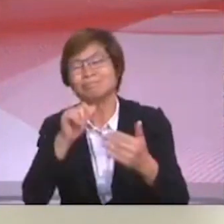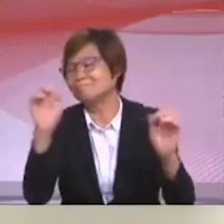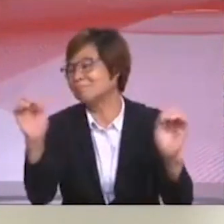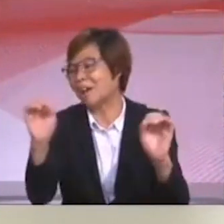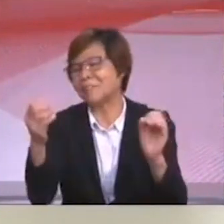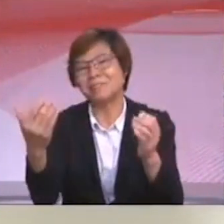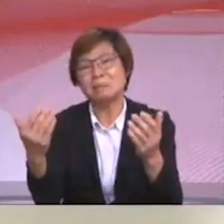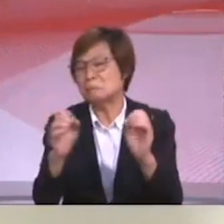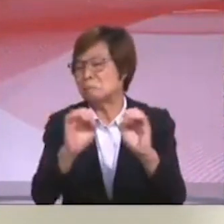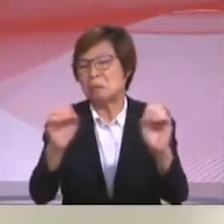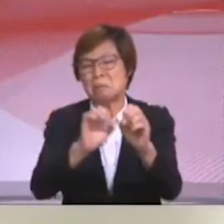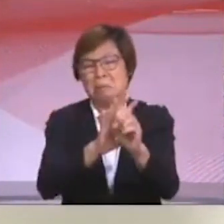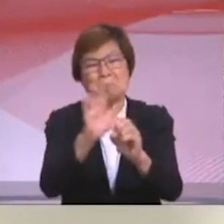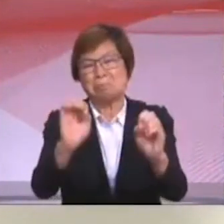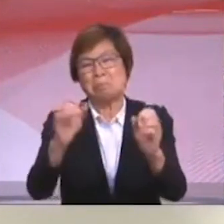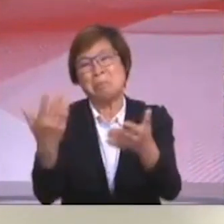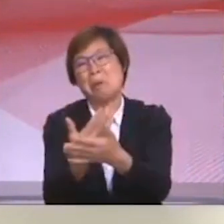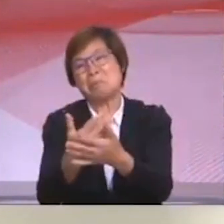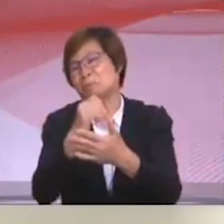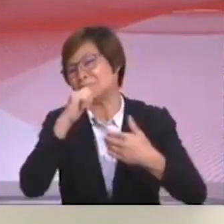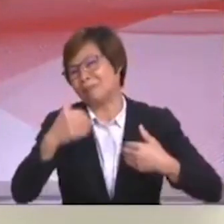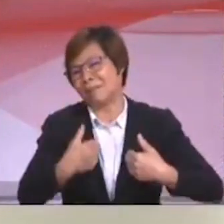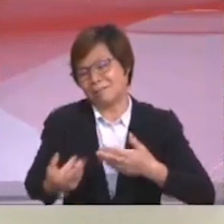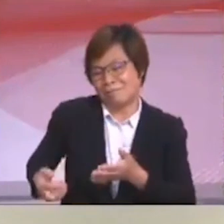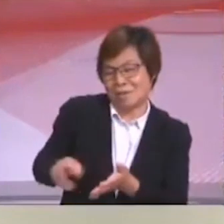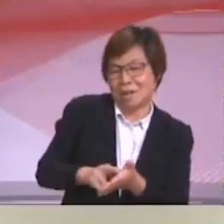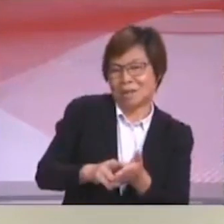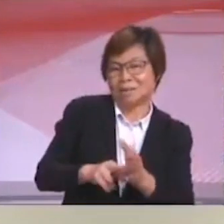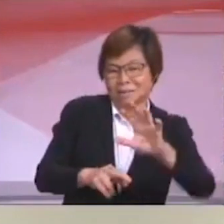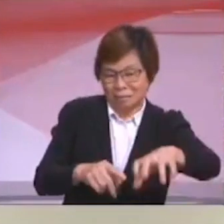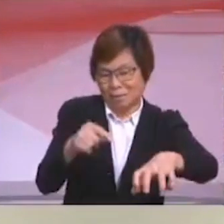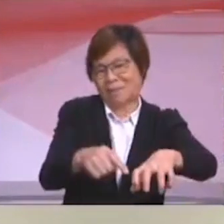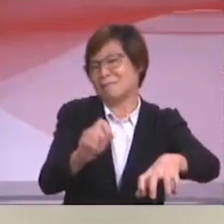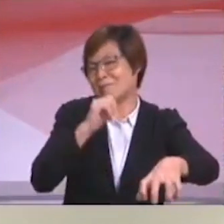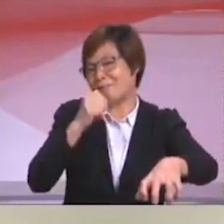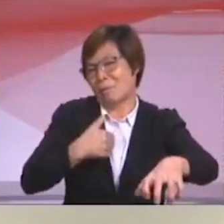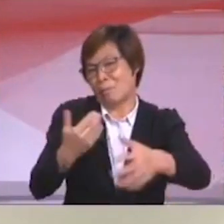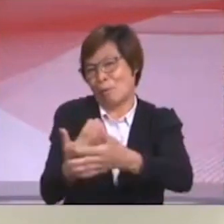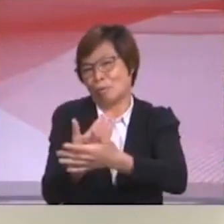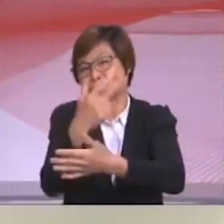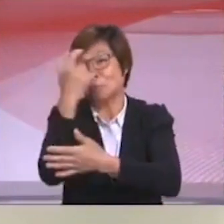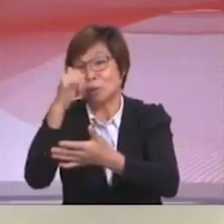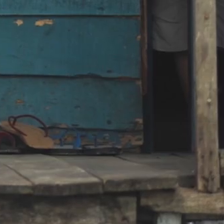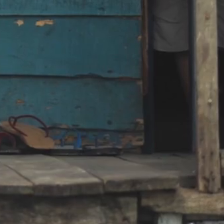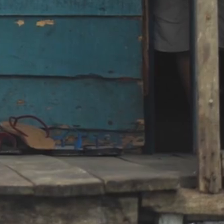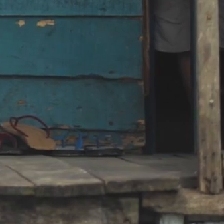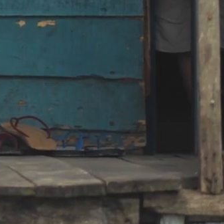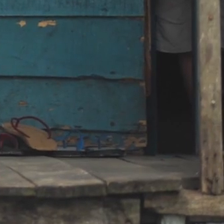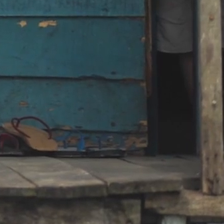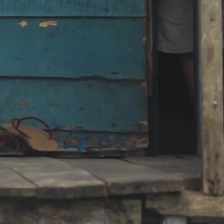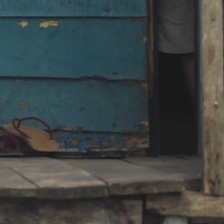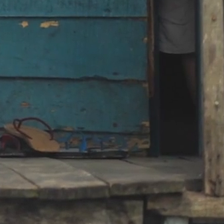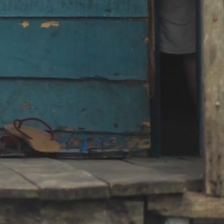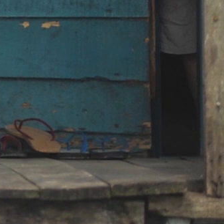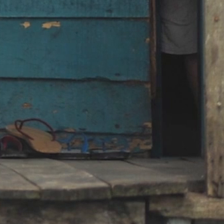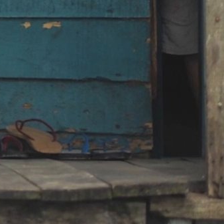kes positif COVID-19 baru yang direkodkan di kawasan ini. Sehubungan dengan itu, sidang khas hari